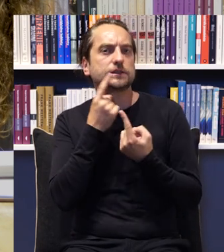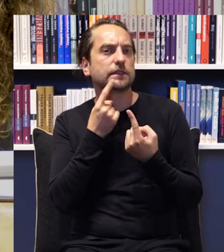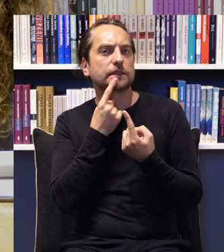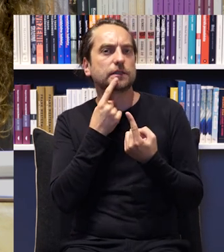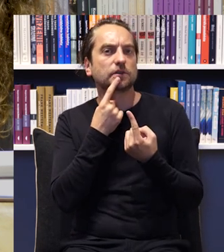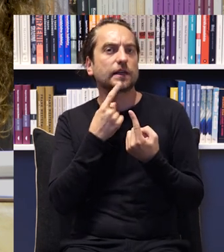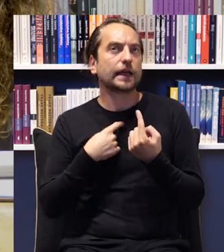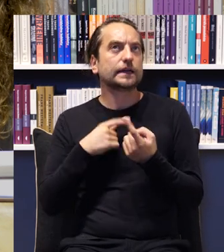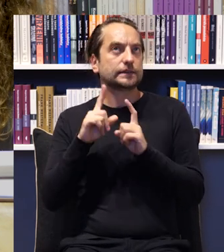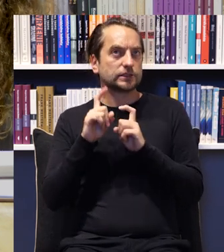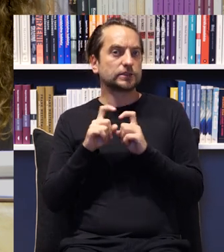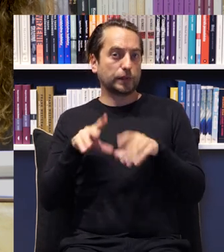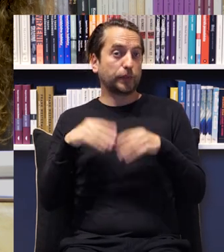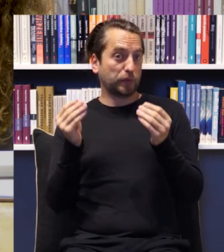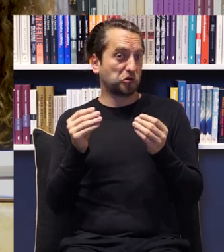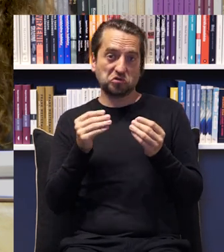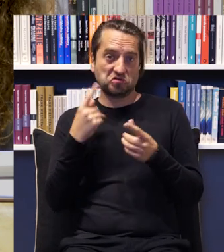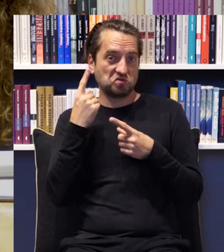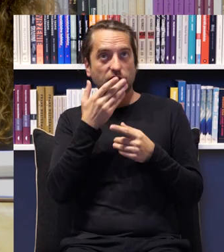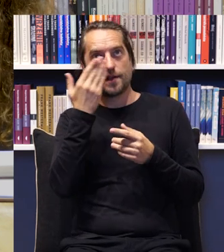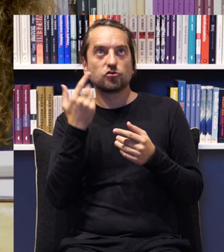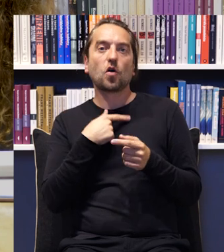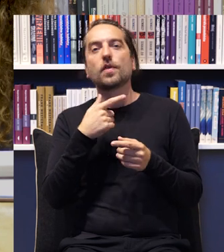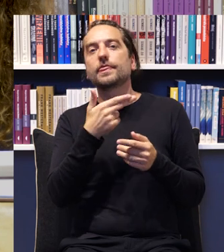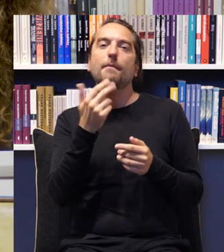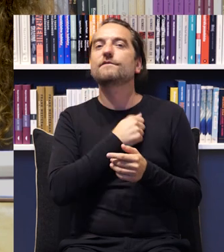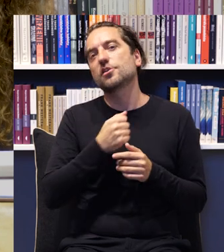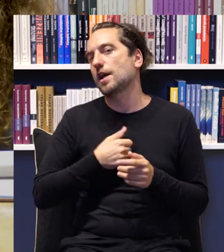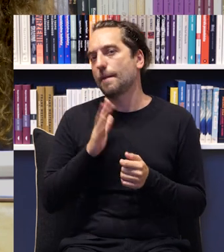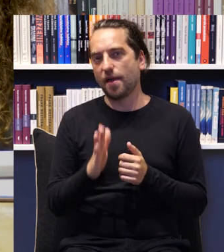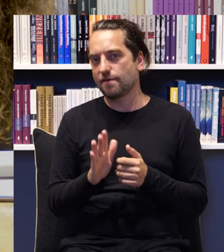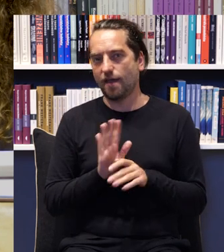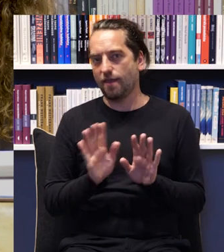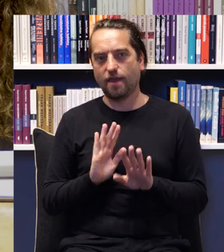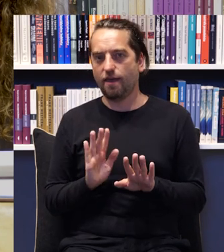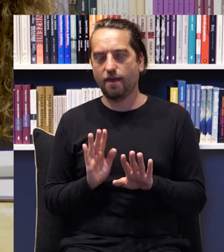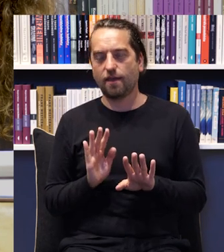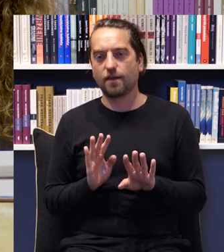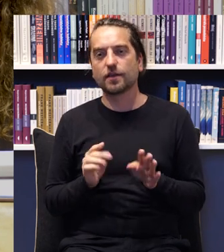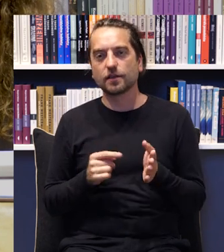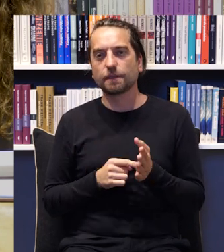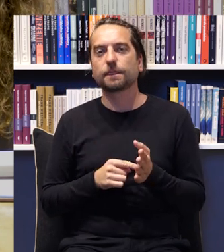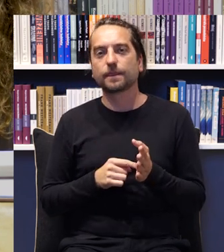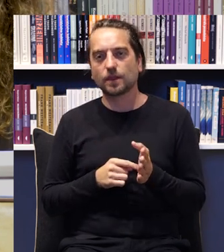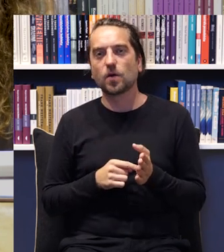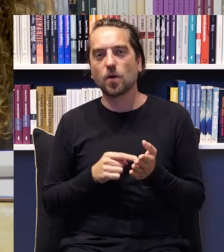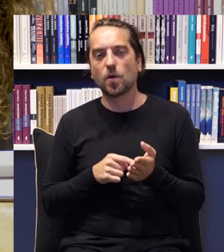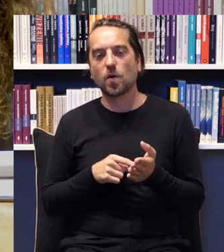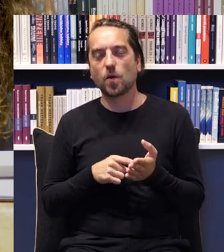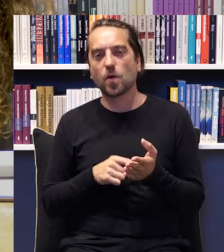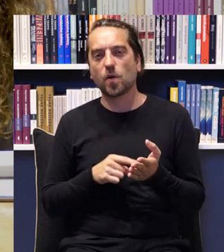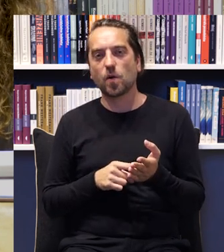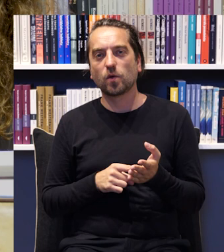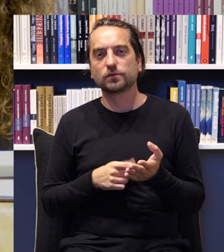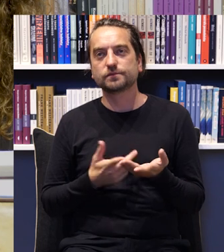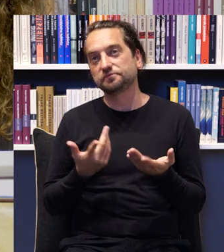jak zaczynałam, że to będzie książka o Warszawie i tak dalej, tylko rzeczywiście to jest coś, co mi po